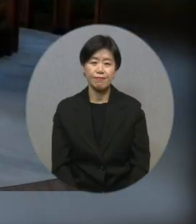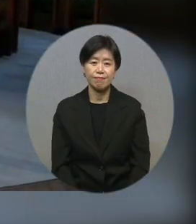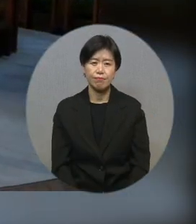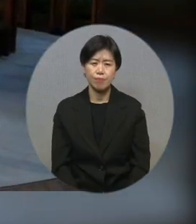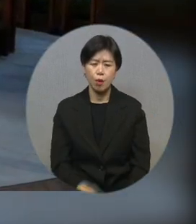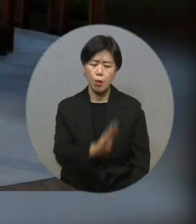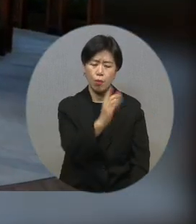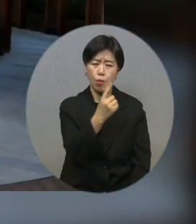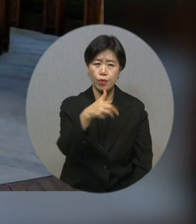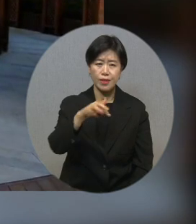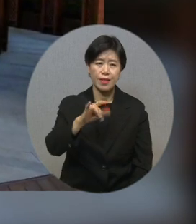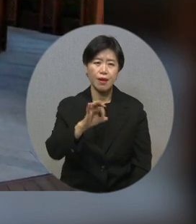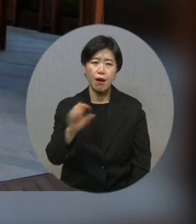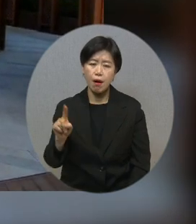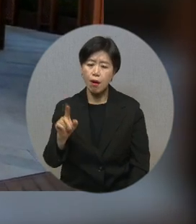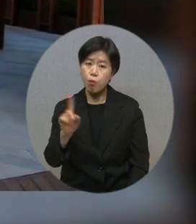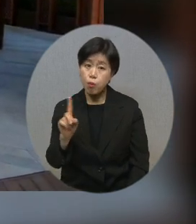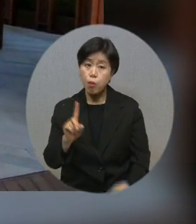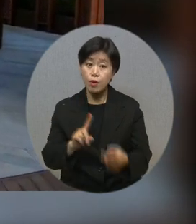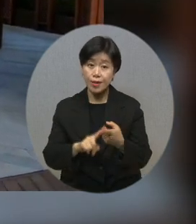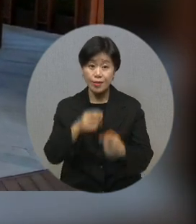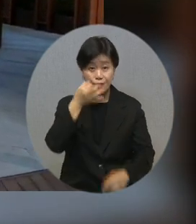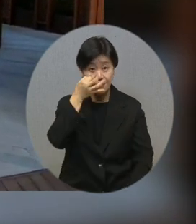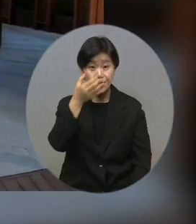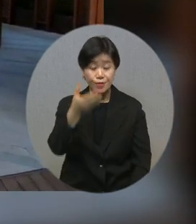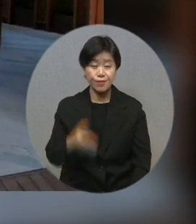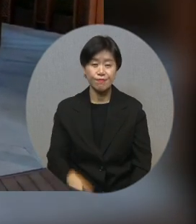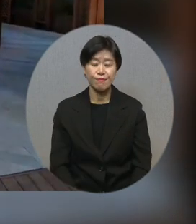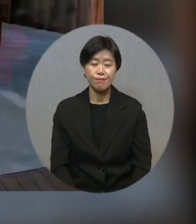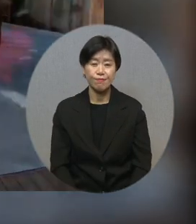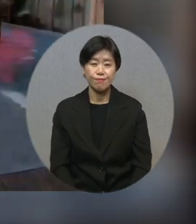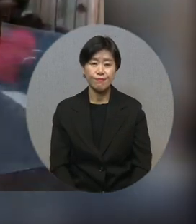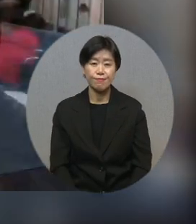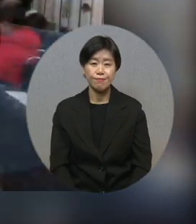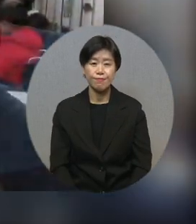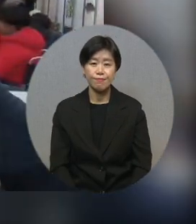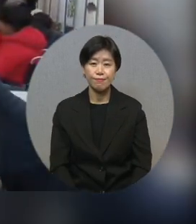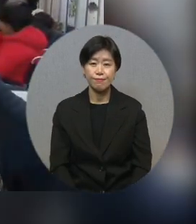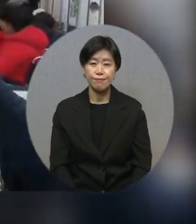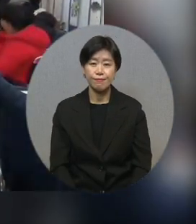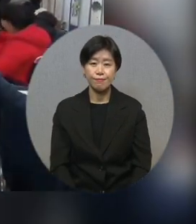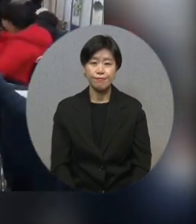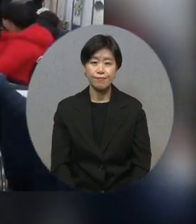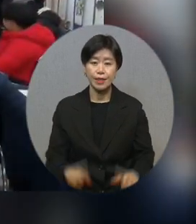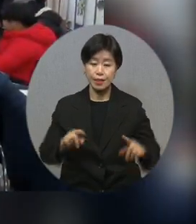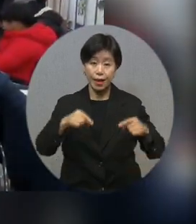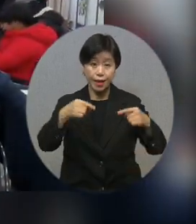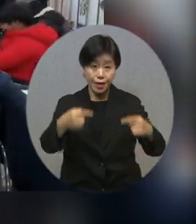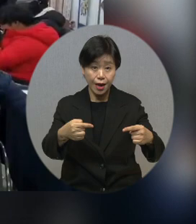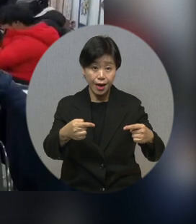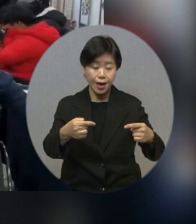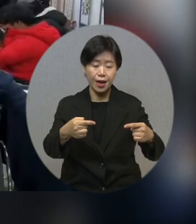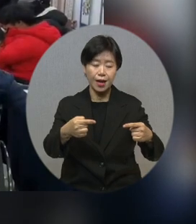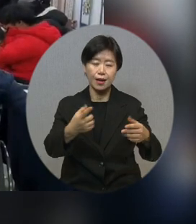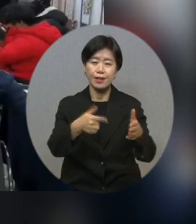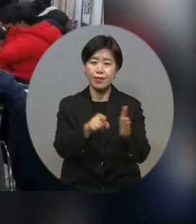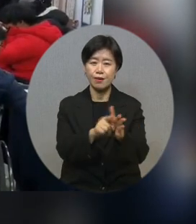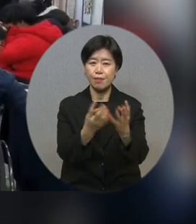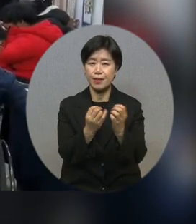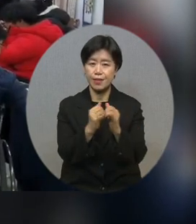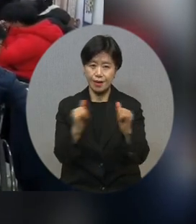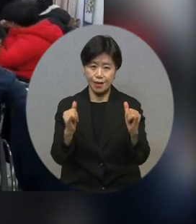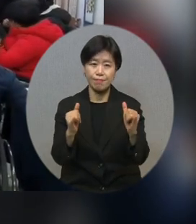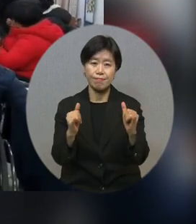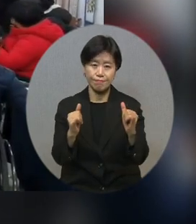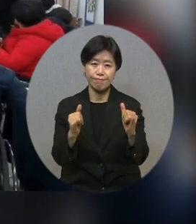것이고 과연 어떻게 운영되고 있는지 우리 한번 살펴보도록 하겠습니다. 저와 함께 대회 참가를 위해서 많은 분들이